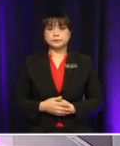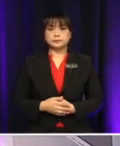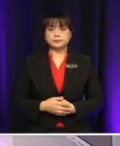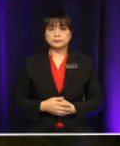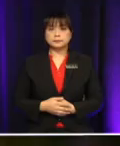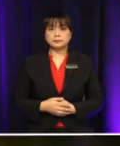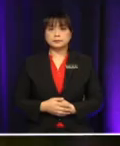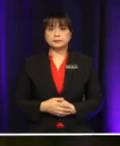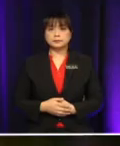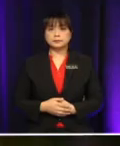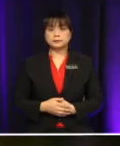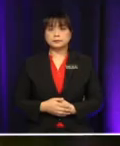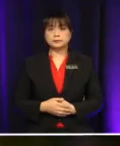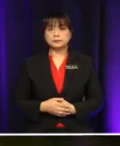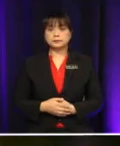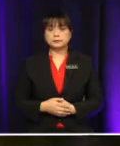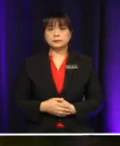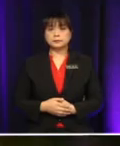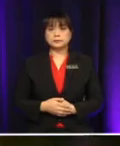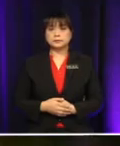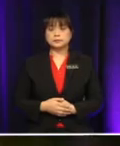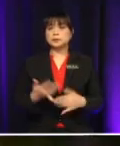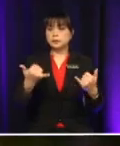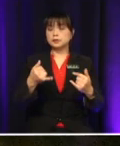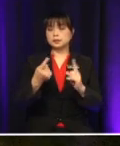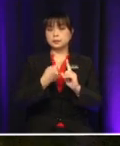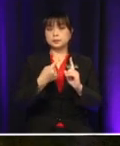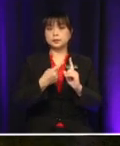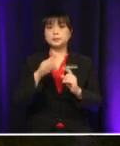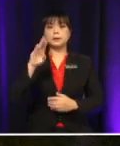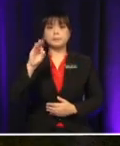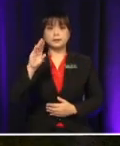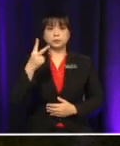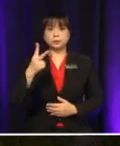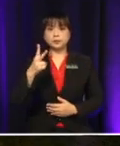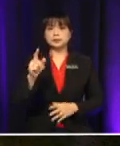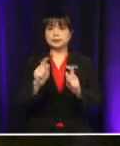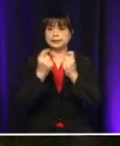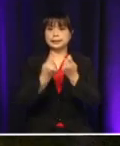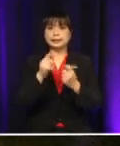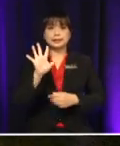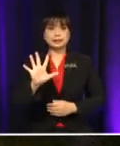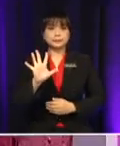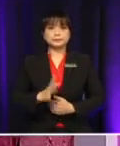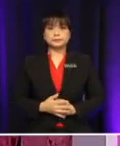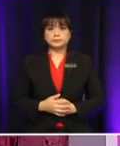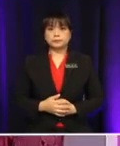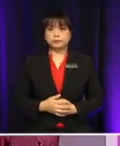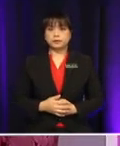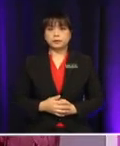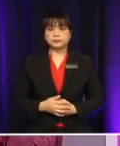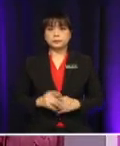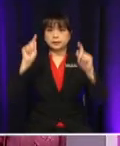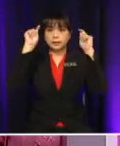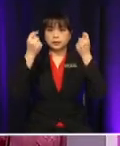adalah daripada Bab 12 tingkatan 5 Oke Bab 12 tingkatan 5 bertajuk